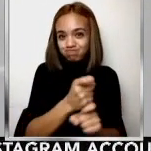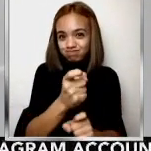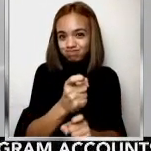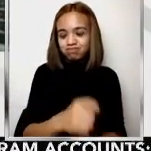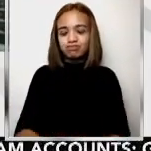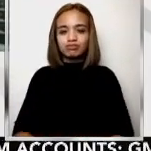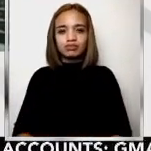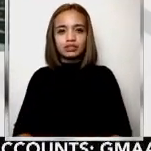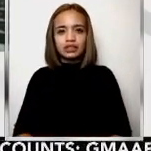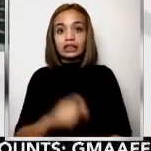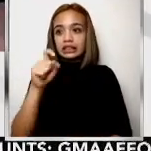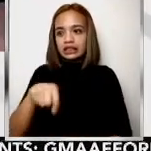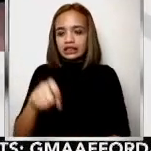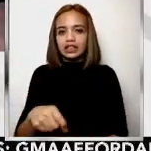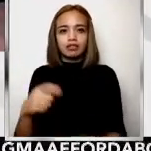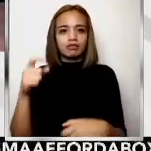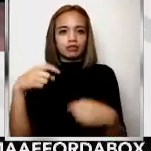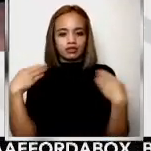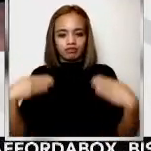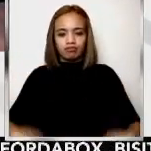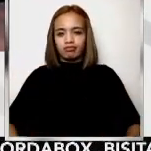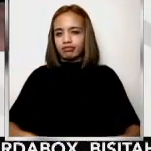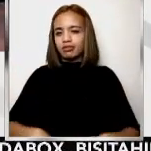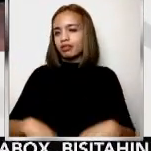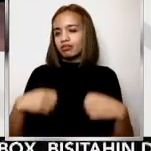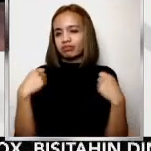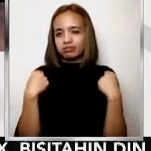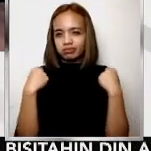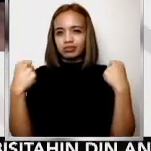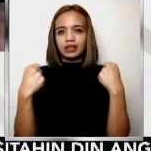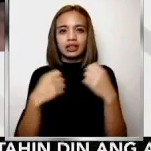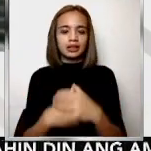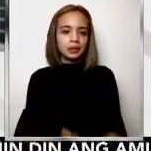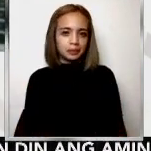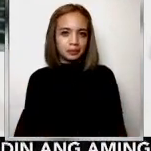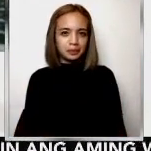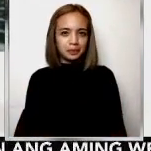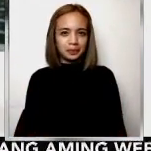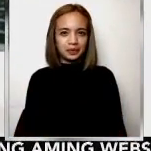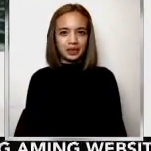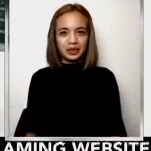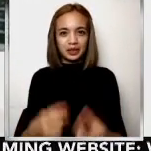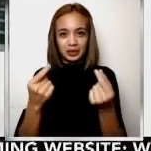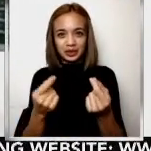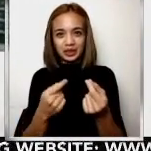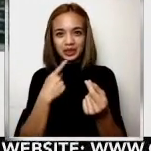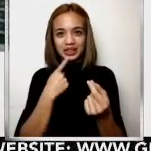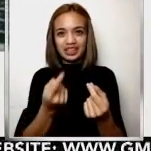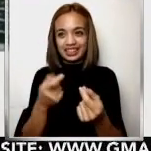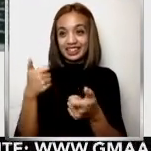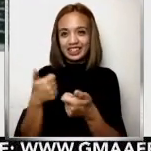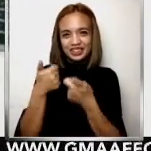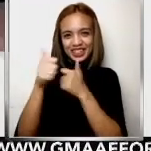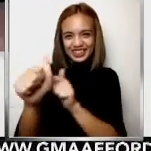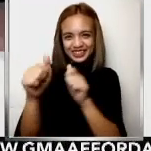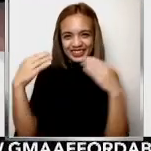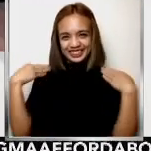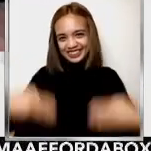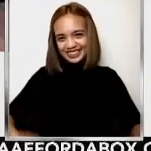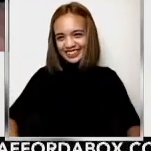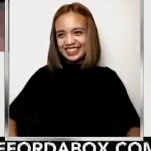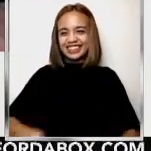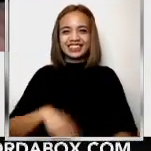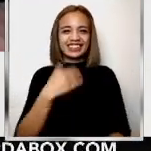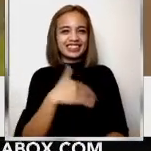ng katawan din dito, siyempre. Yes! Doon, ano doon? Nabuli natin yung katawan ni Kelvin Miranda. Patay tayo siya. Iba